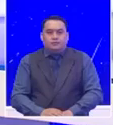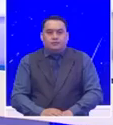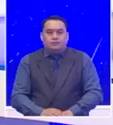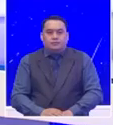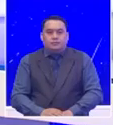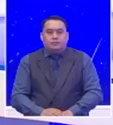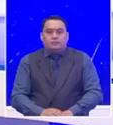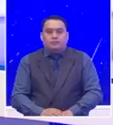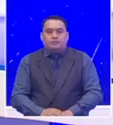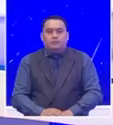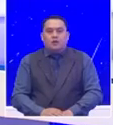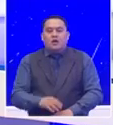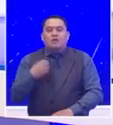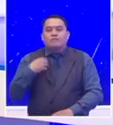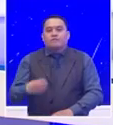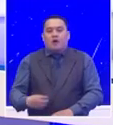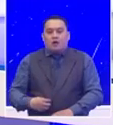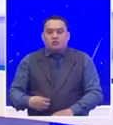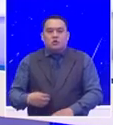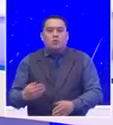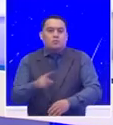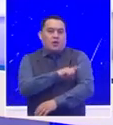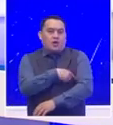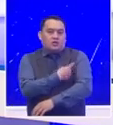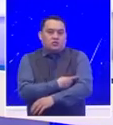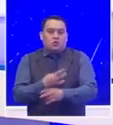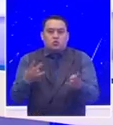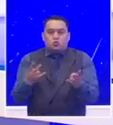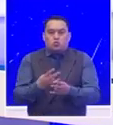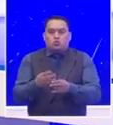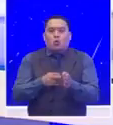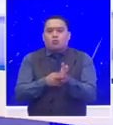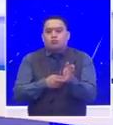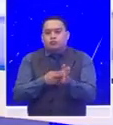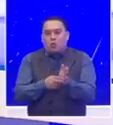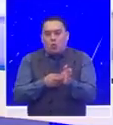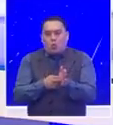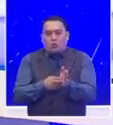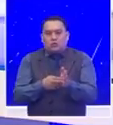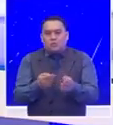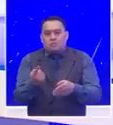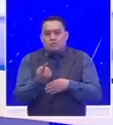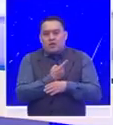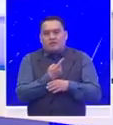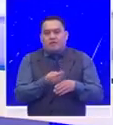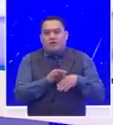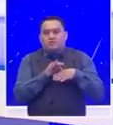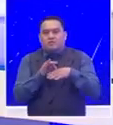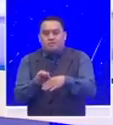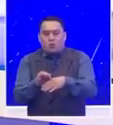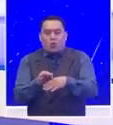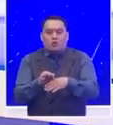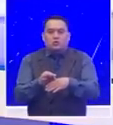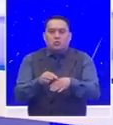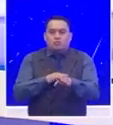Беспрецедентная операция во Франции. Переоборудованный под медицинские нужды скоростной поезд TGV доставил первых пациентов с COVID-19